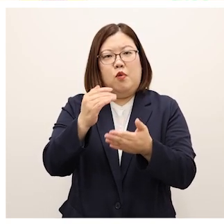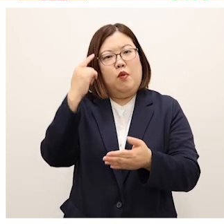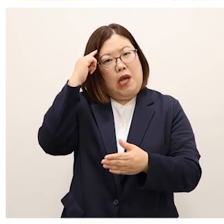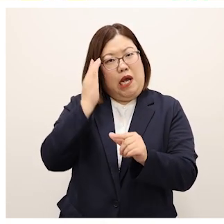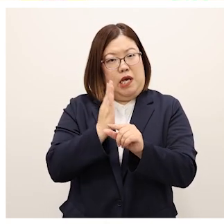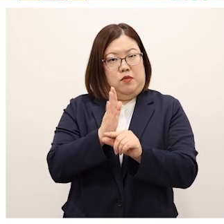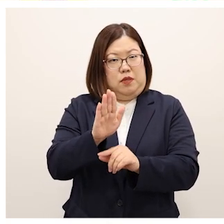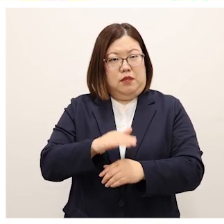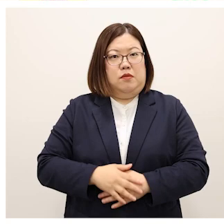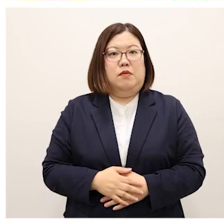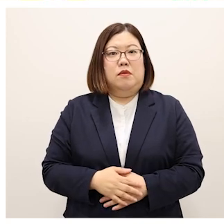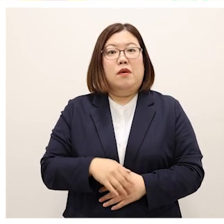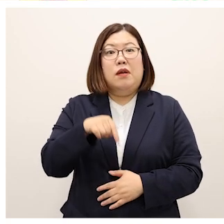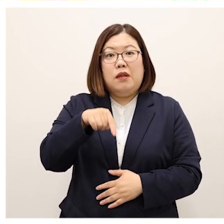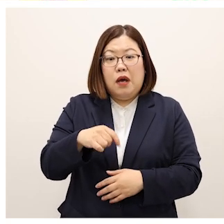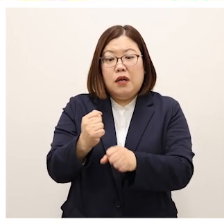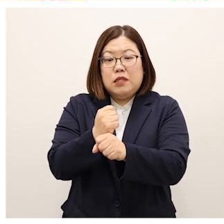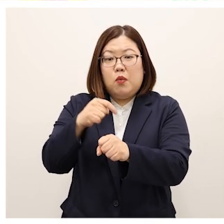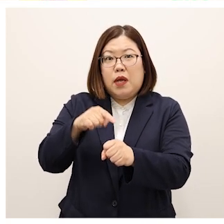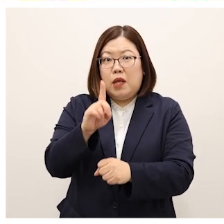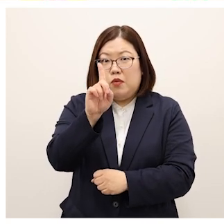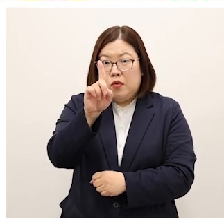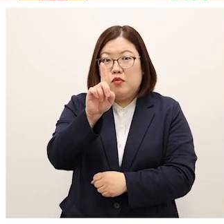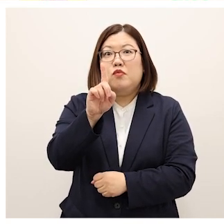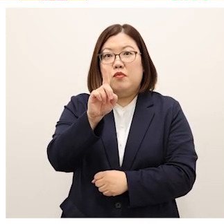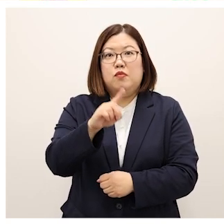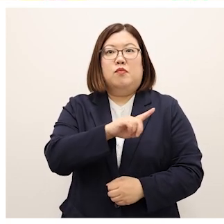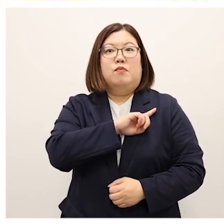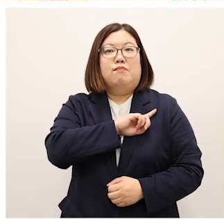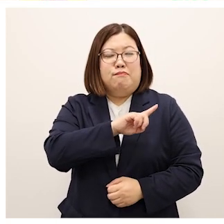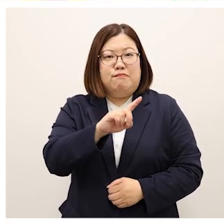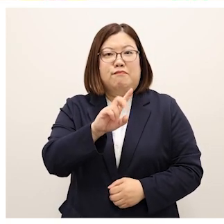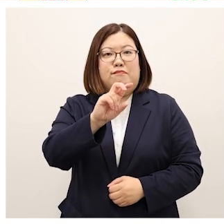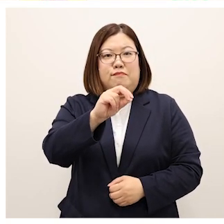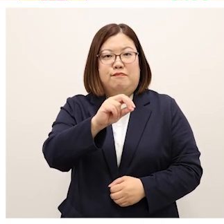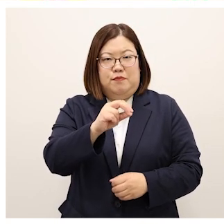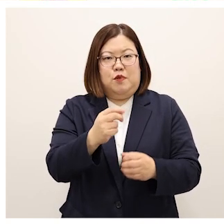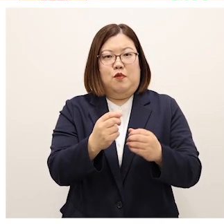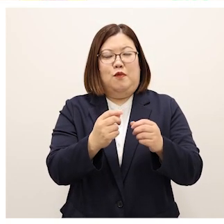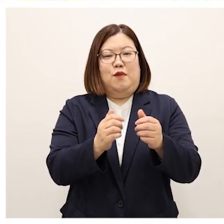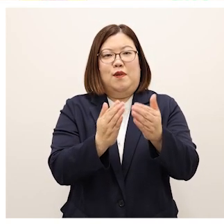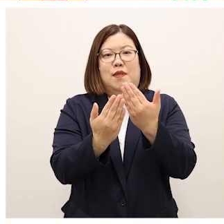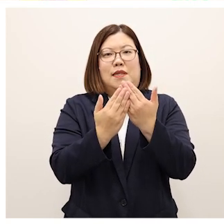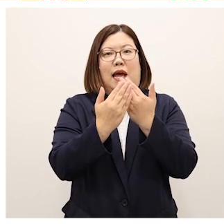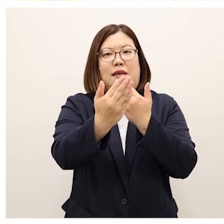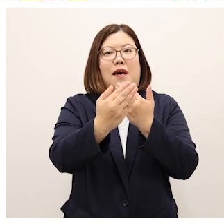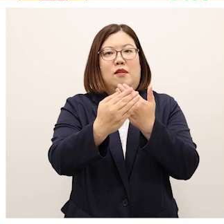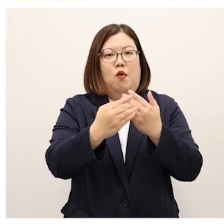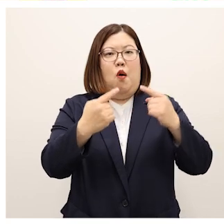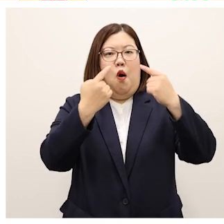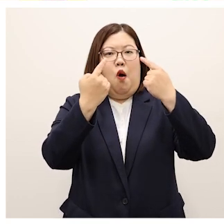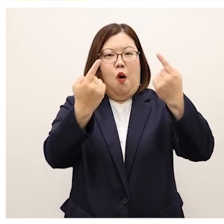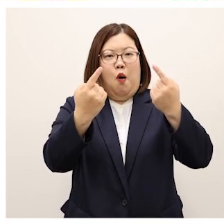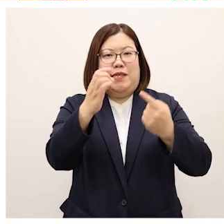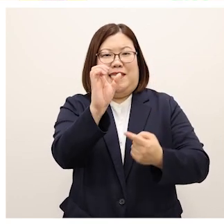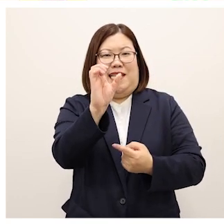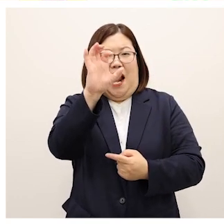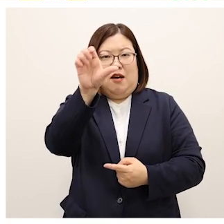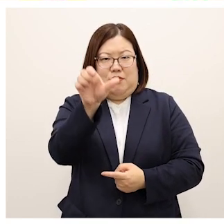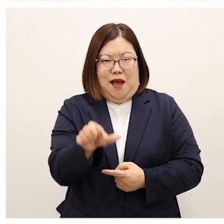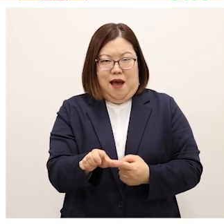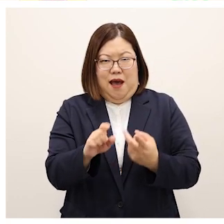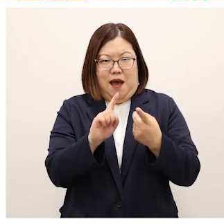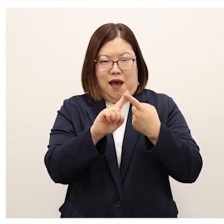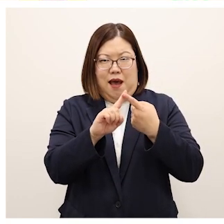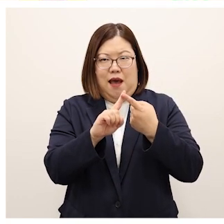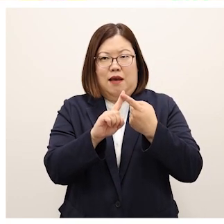。その事業の一環として、まずは土浦全国花火競技大会の公式キャラク